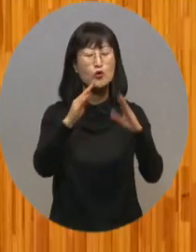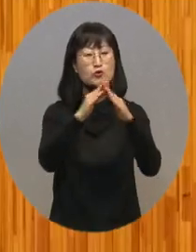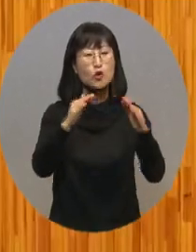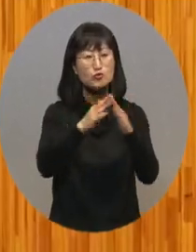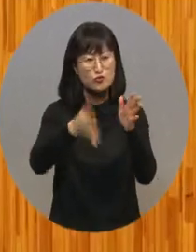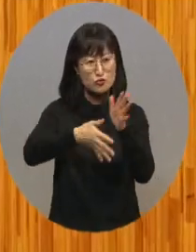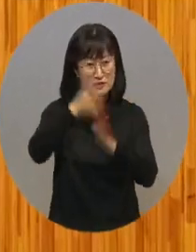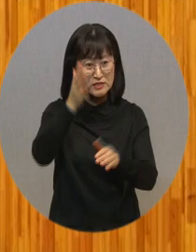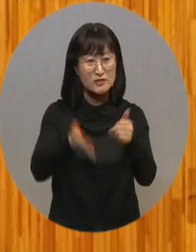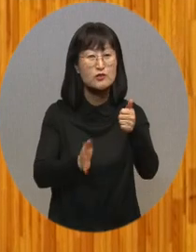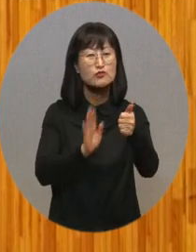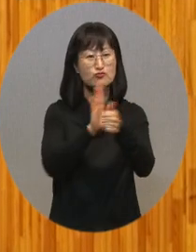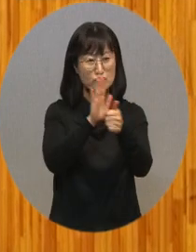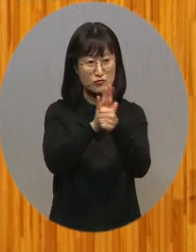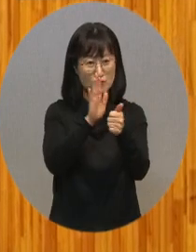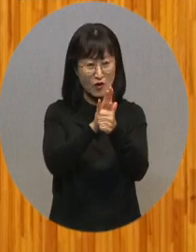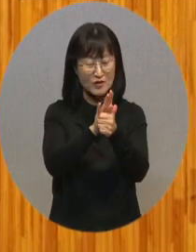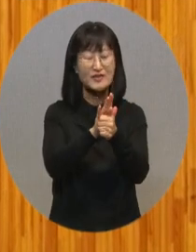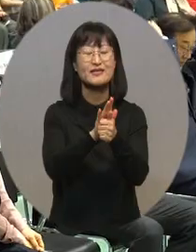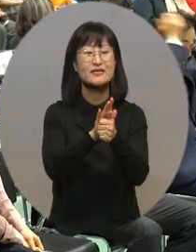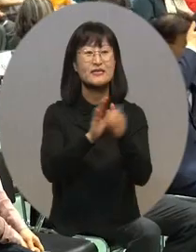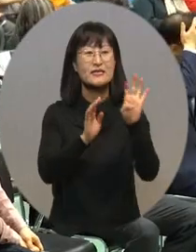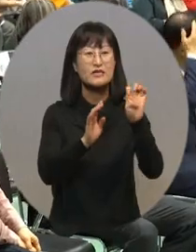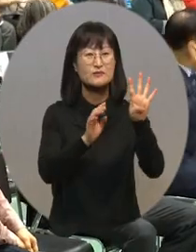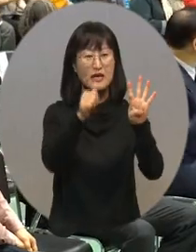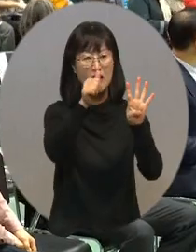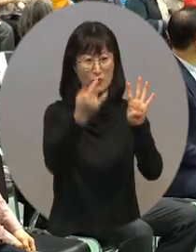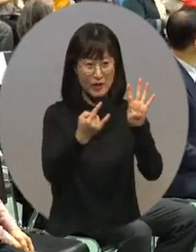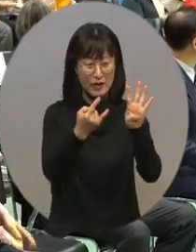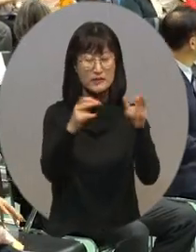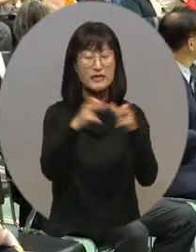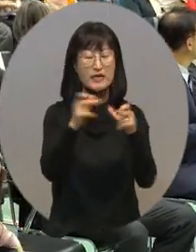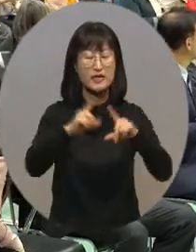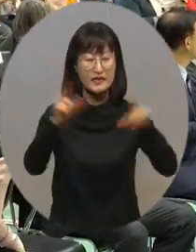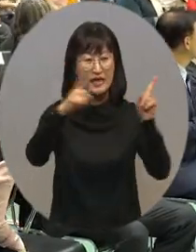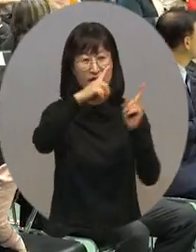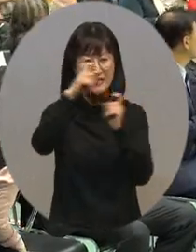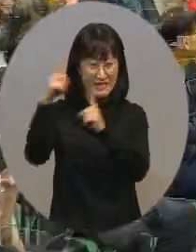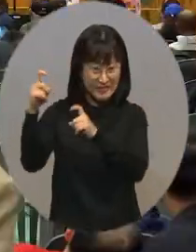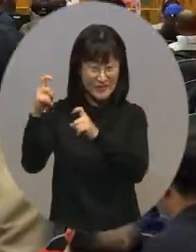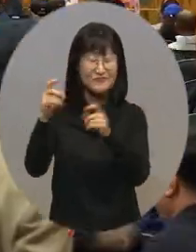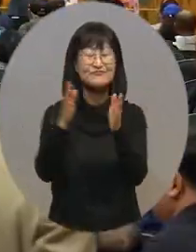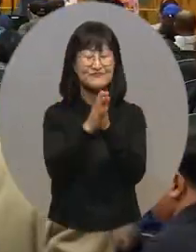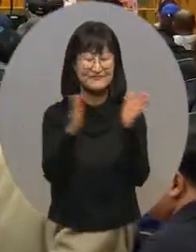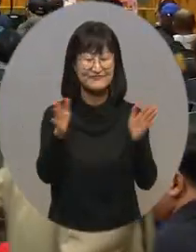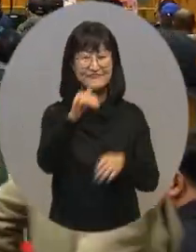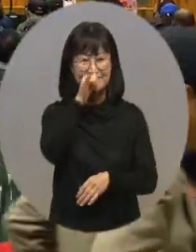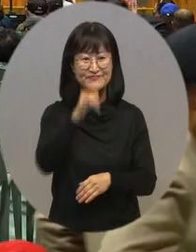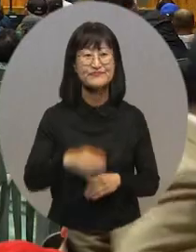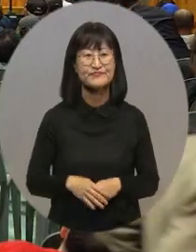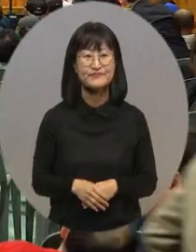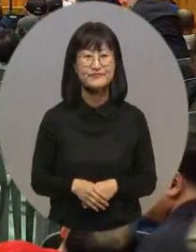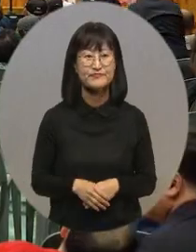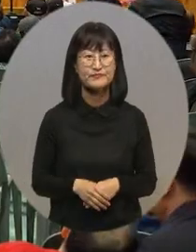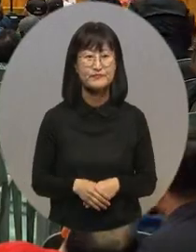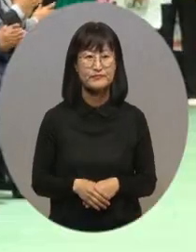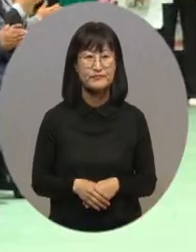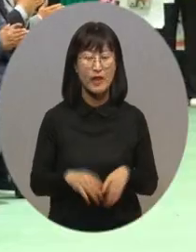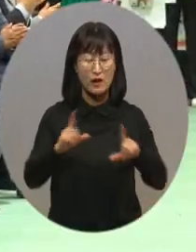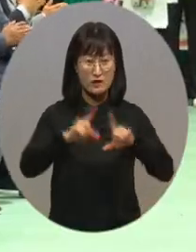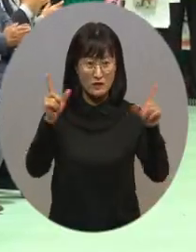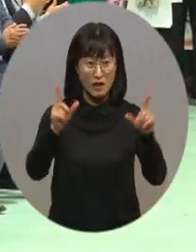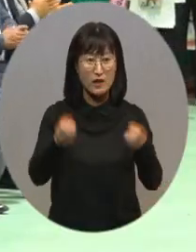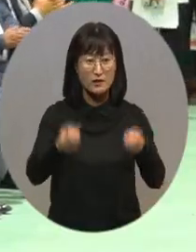제44회 장애인의 날 전주시 기념행사가 전북특별자치도 장애인복지관 체육관에서 열렸습니다. 이날